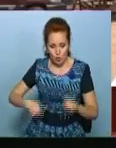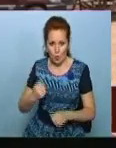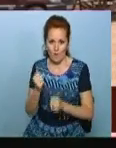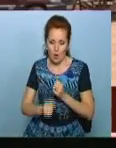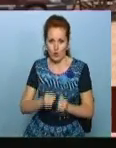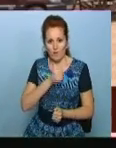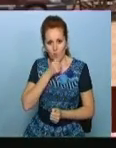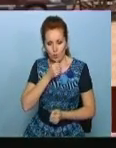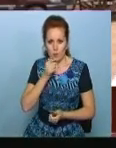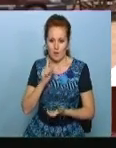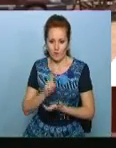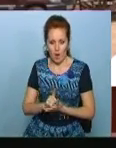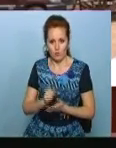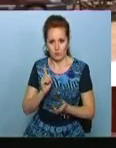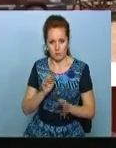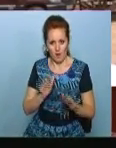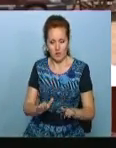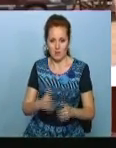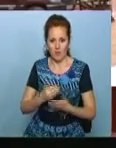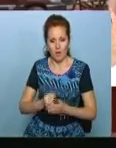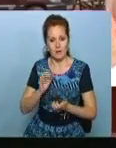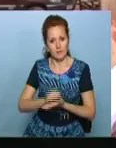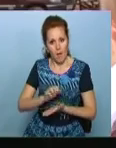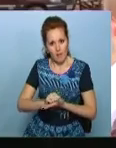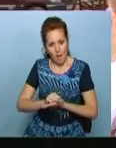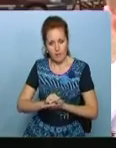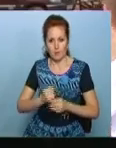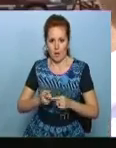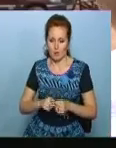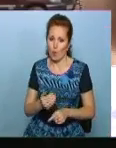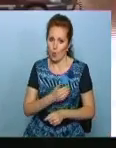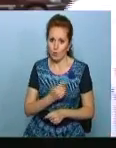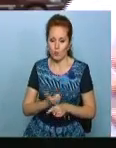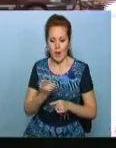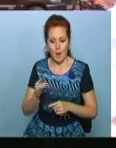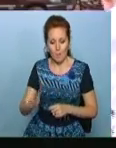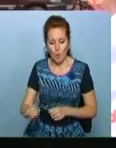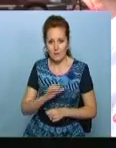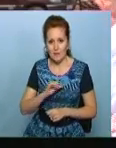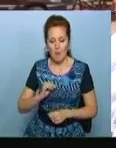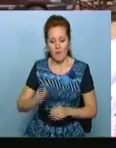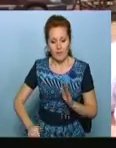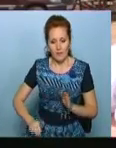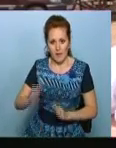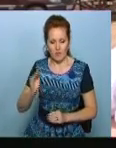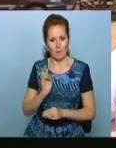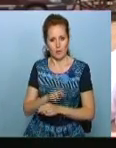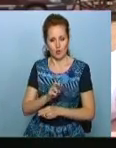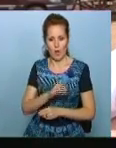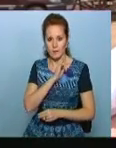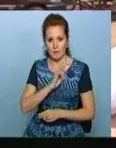занятия должны, я думаю, проводиться. Поэтому хочется, чтобы ребенок с самого детства посещал детский сад. У